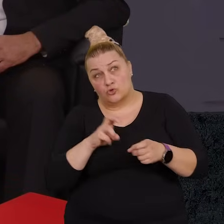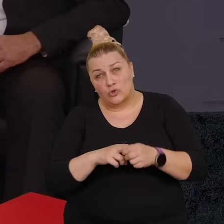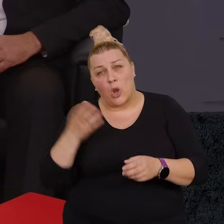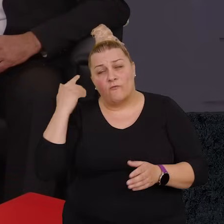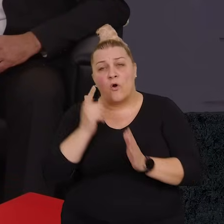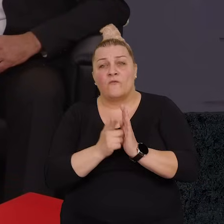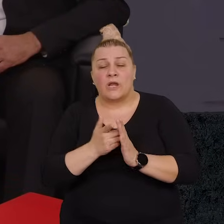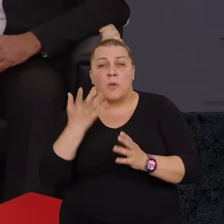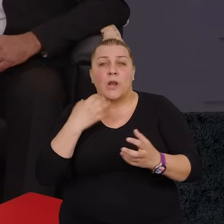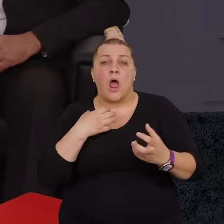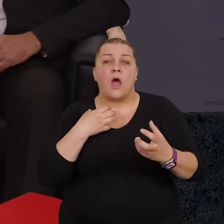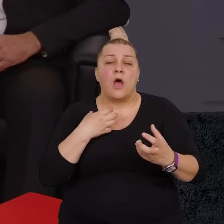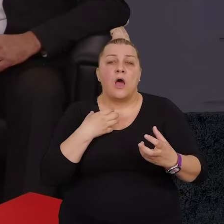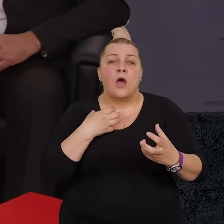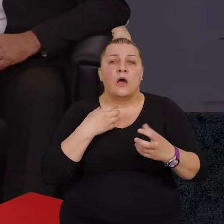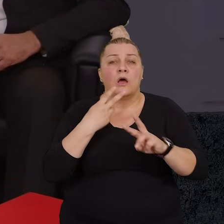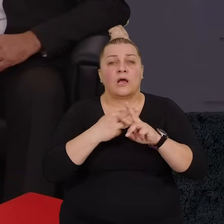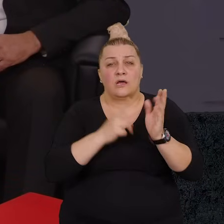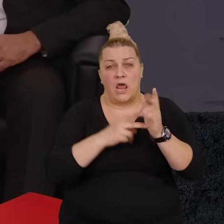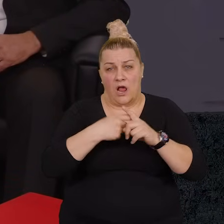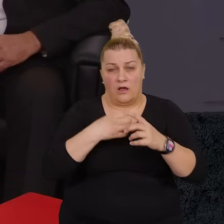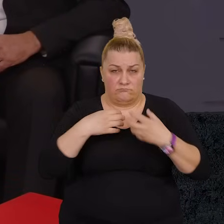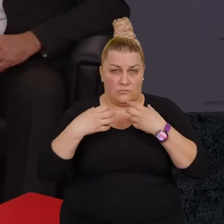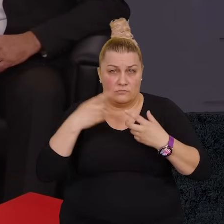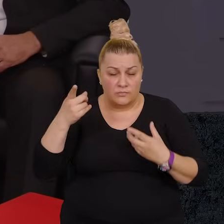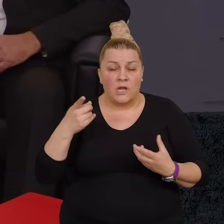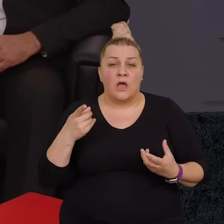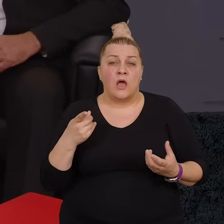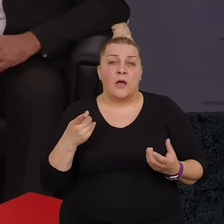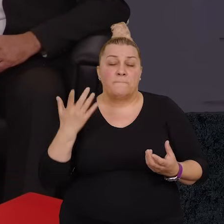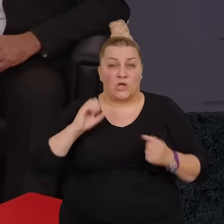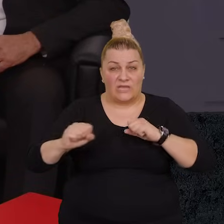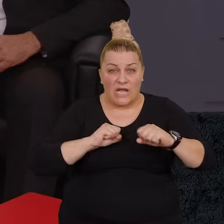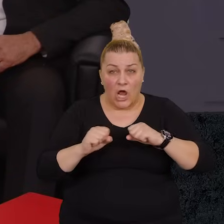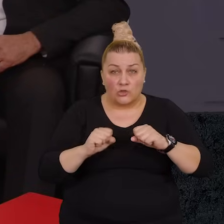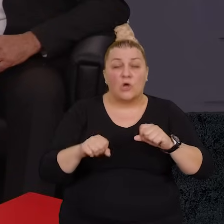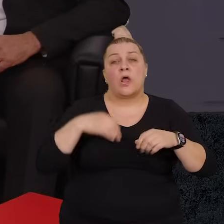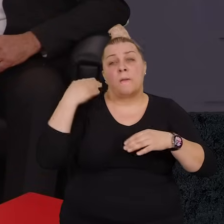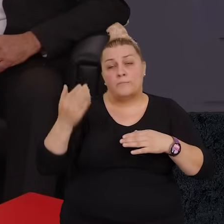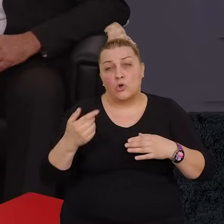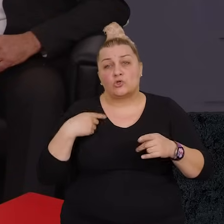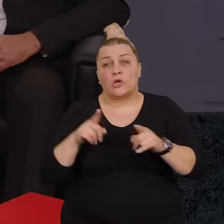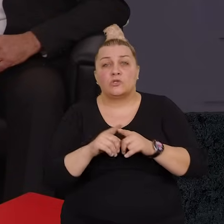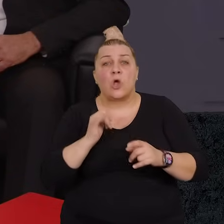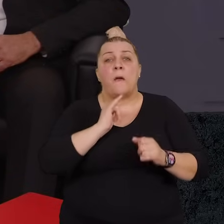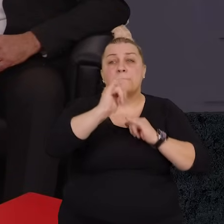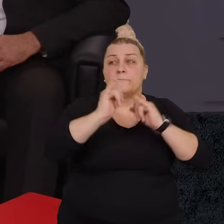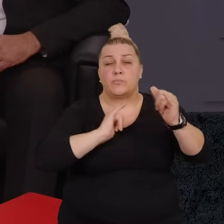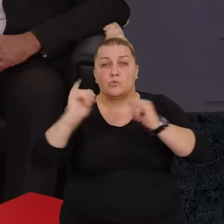tada drame HNK, prvo kulture, prvo kasnije rada kao kulturni ataše, prvi hrvatski kulturni ataše u